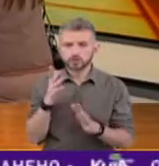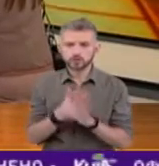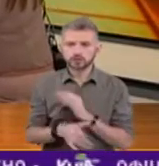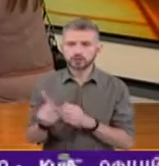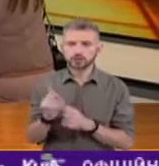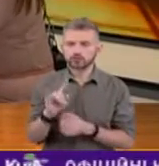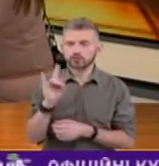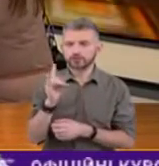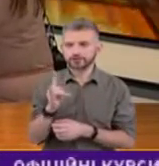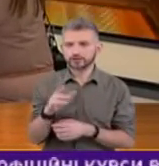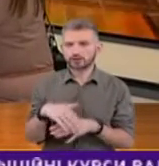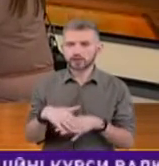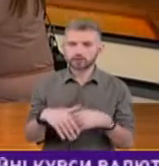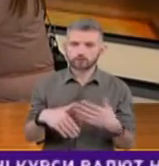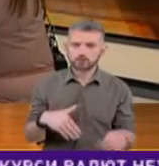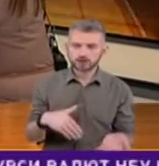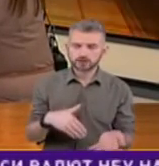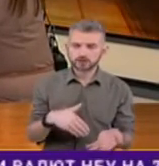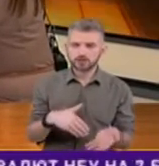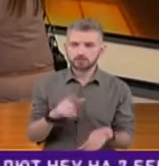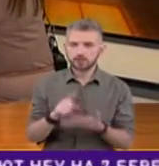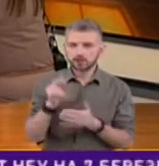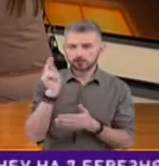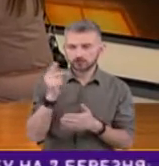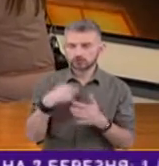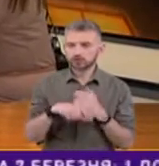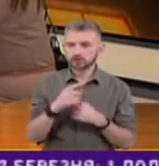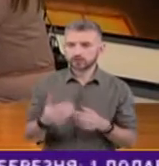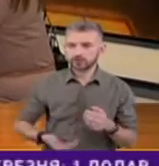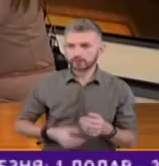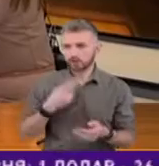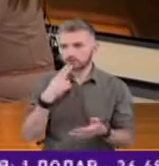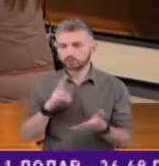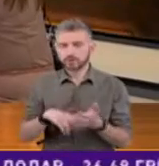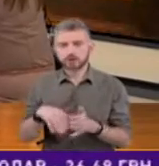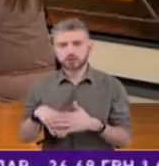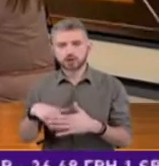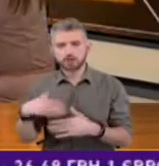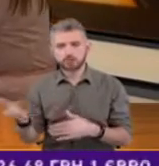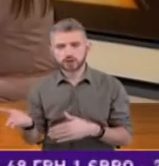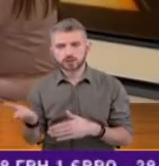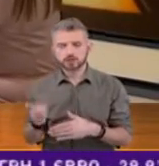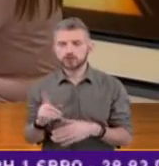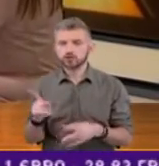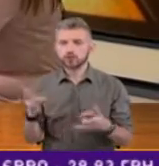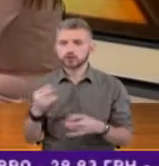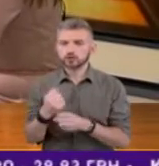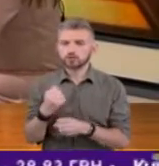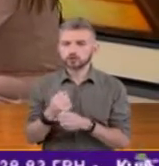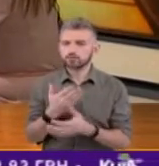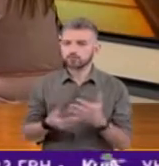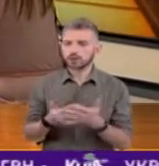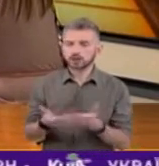що дитина на лівому березі, припустимо, має навчатися, тому що вона там живе, прописана на правому, в іншому кінці. Що слід робити, як ви порадите